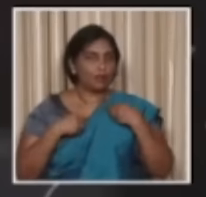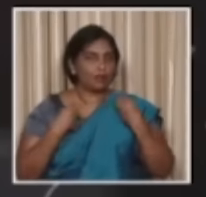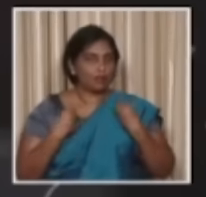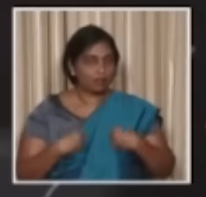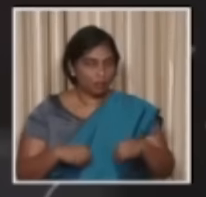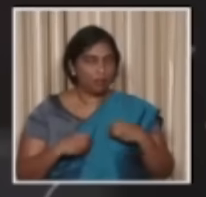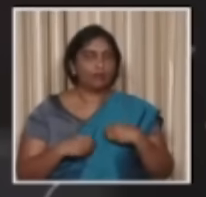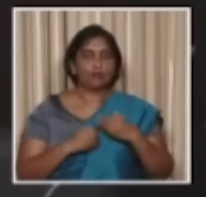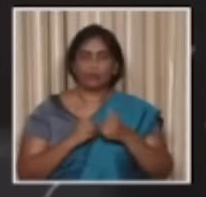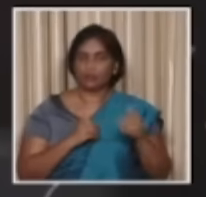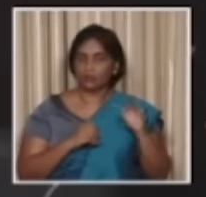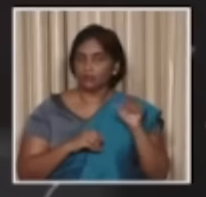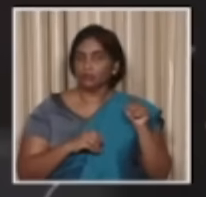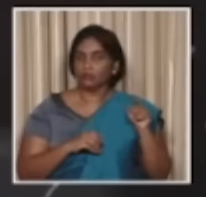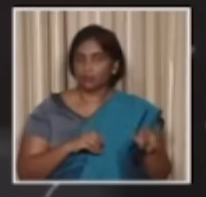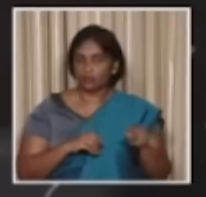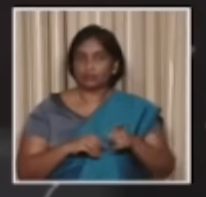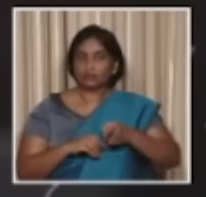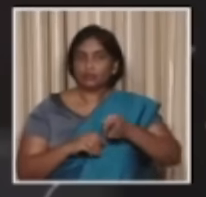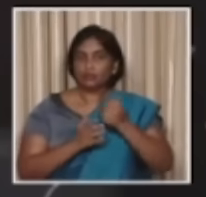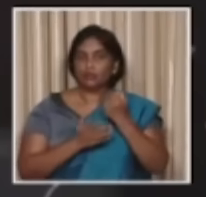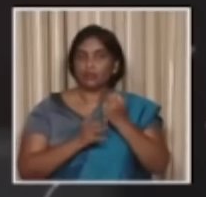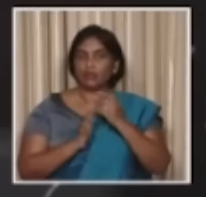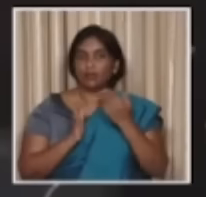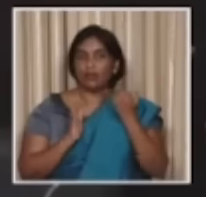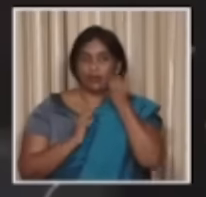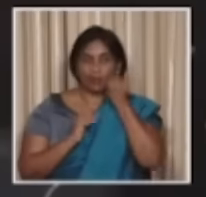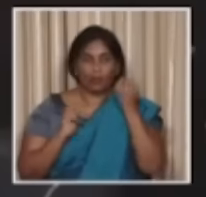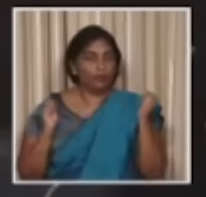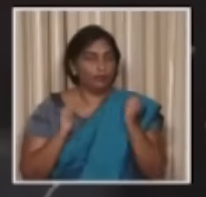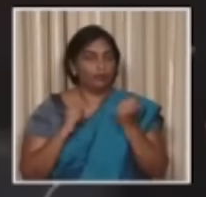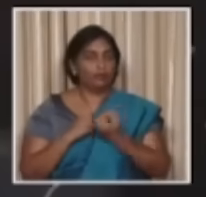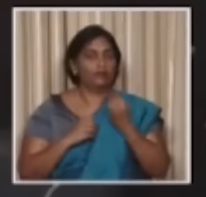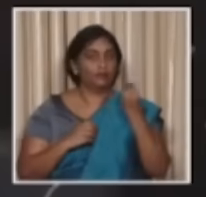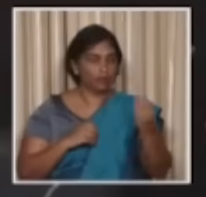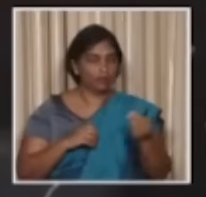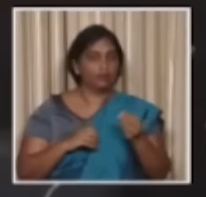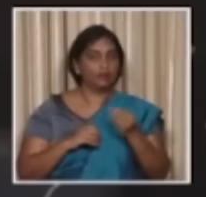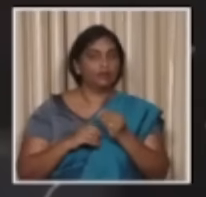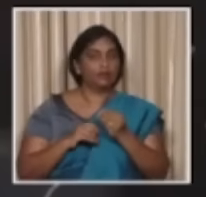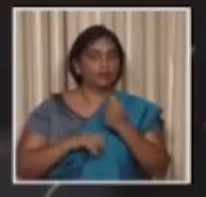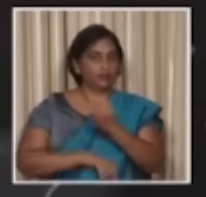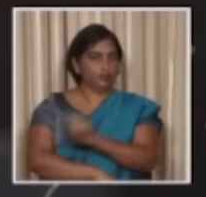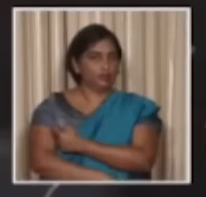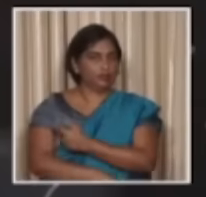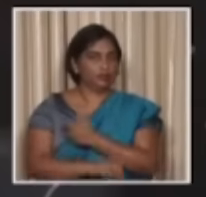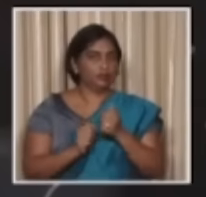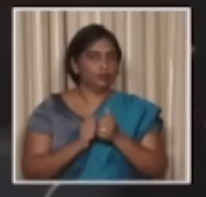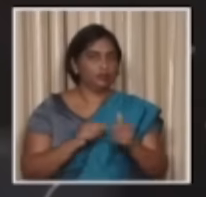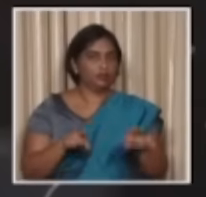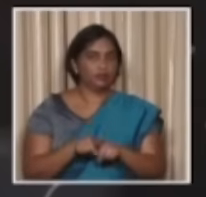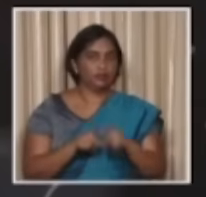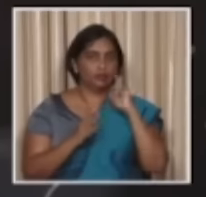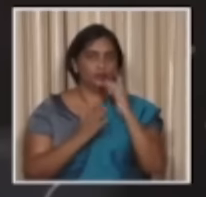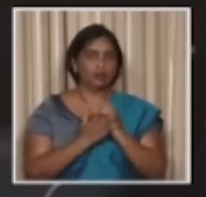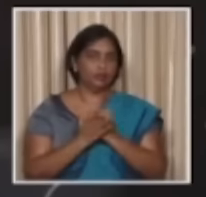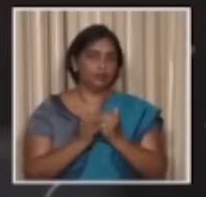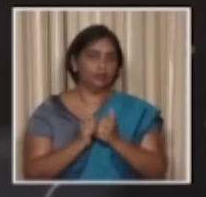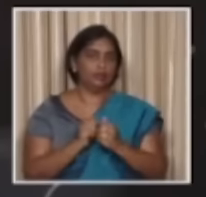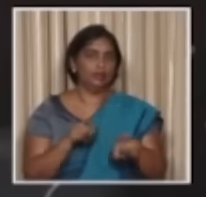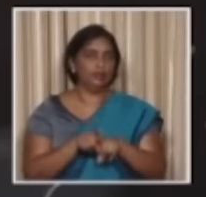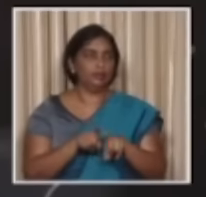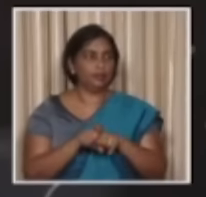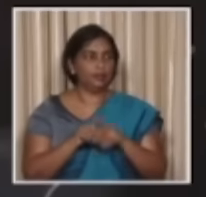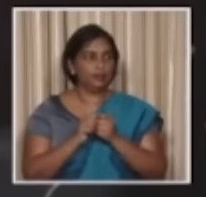ඒක හරහා. ඊළඟ නියෝමියා නියුමෝනියාට ලබා දෙන මෙනින්ජයිටිස් එන්නත මිල රුපියල් 45යි ගත්තේ